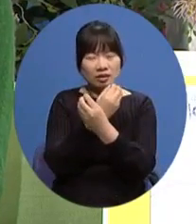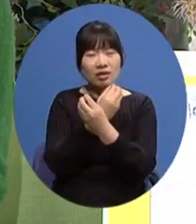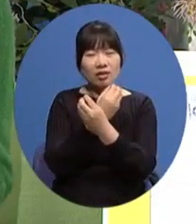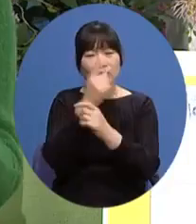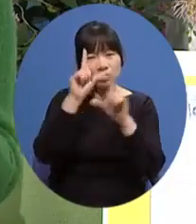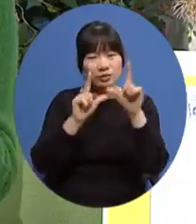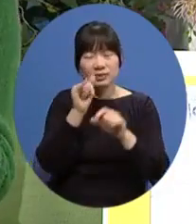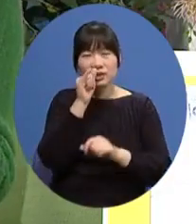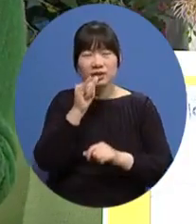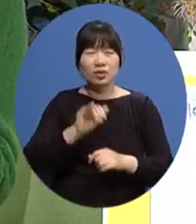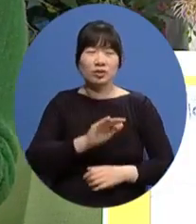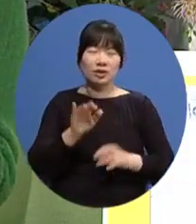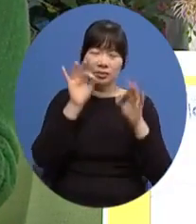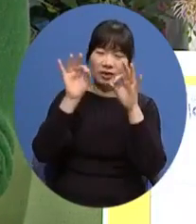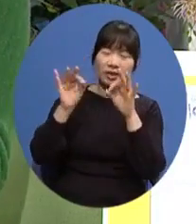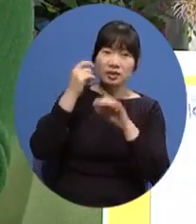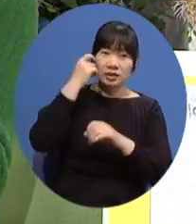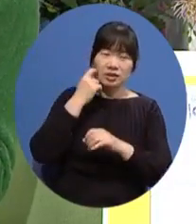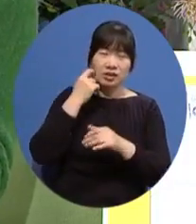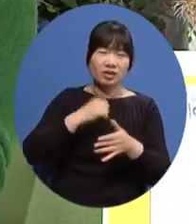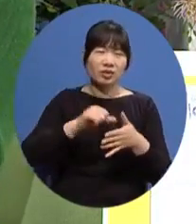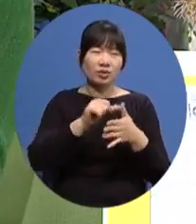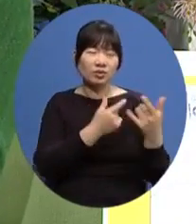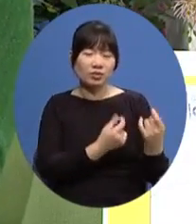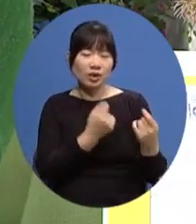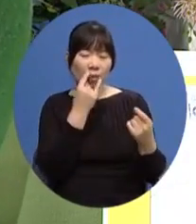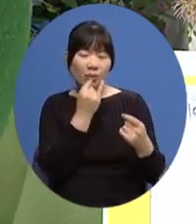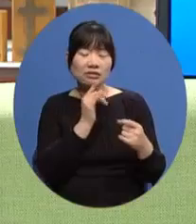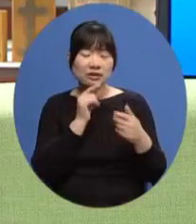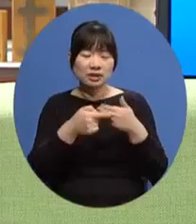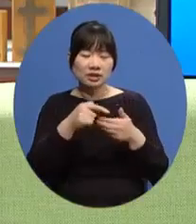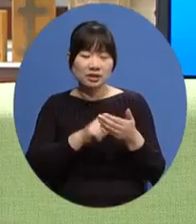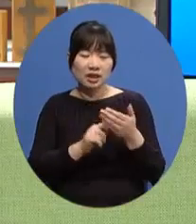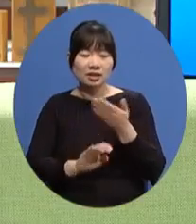좀 있었고요. 그러니까 우리가 보기에 그렇게 느꼈으면 건우도 엄마의